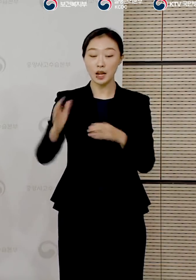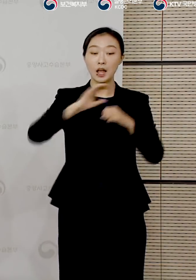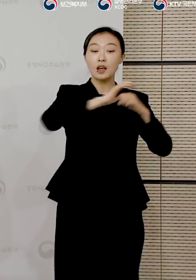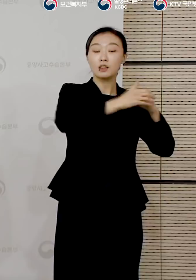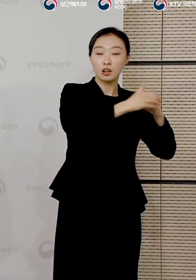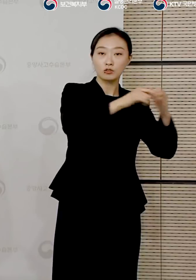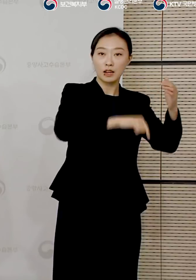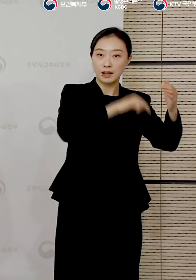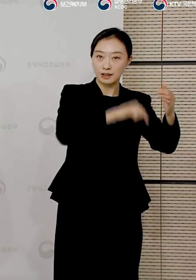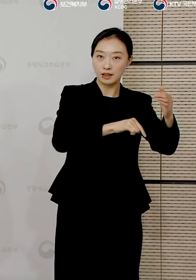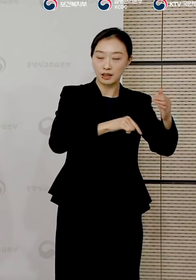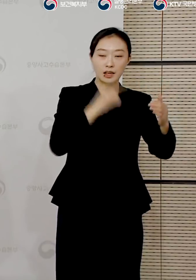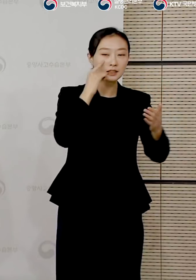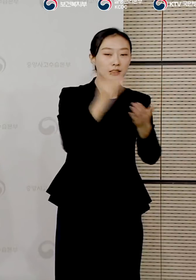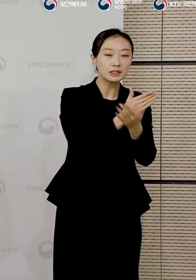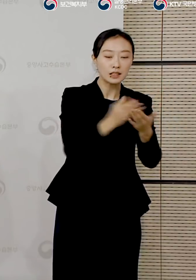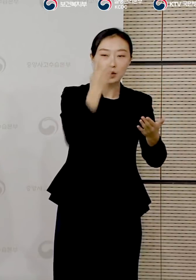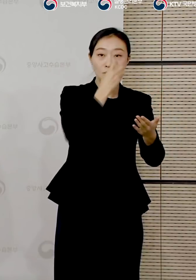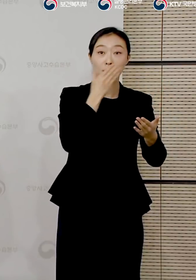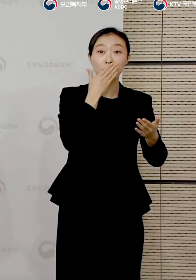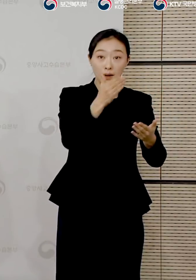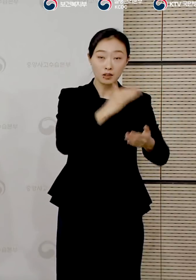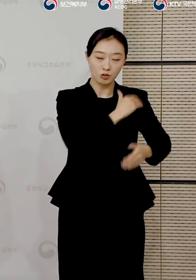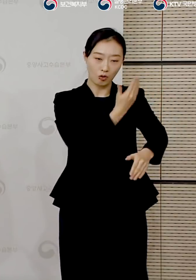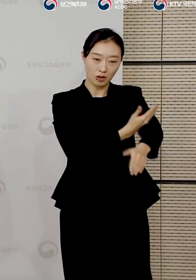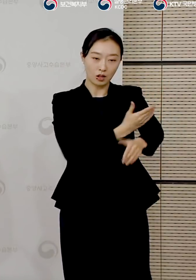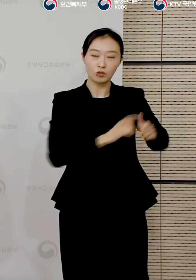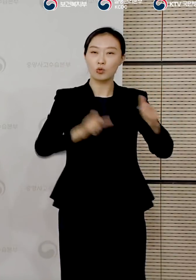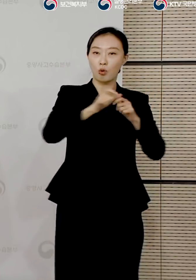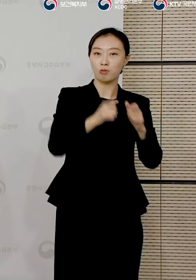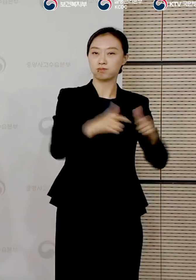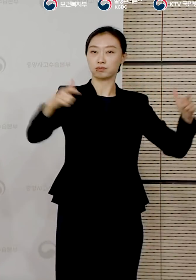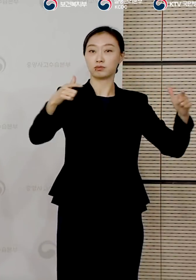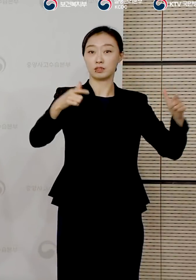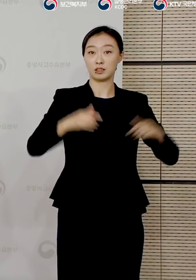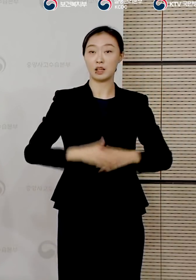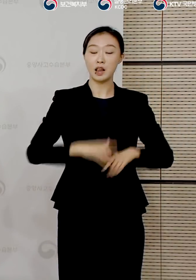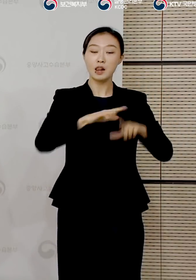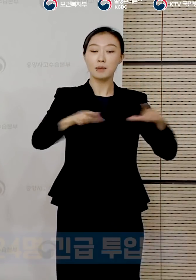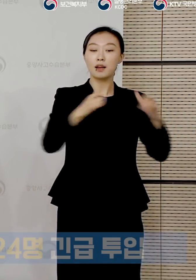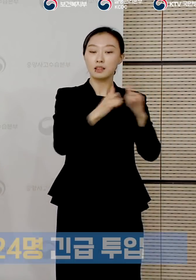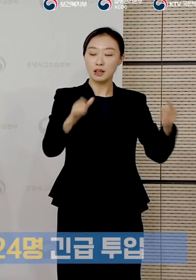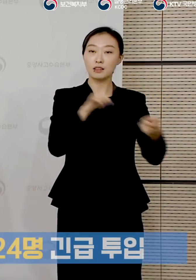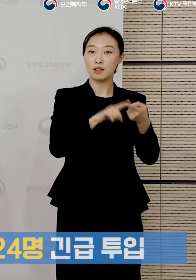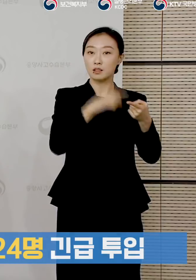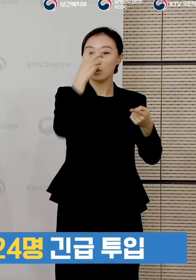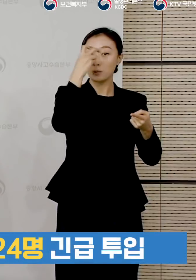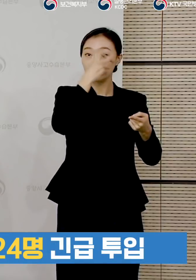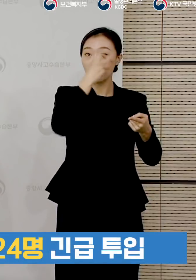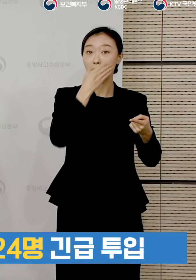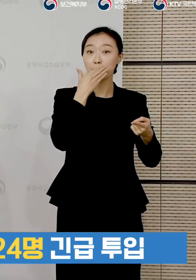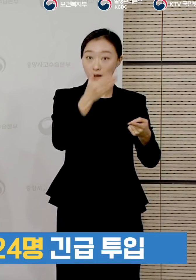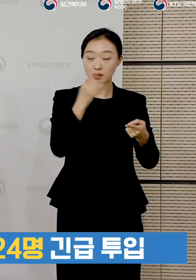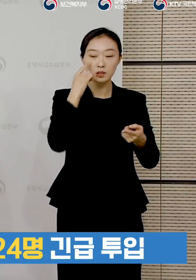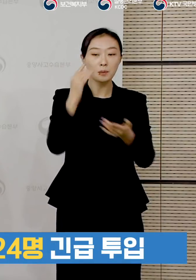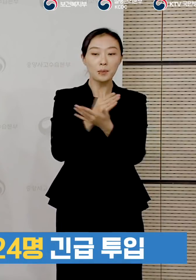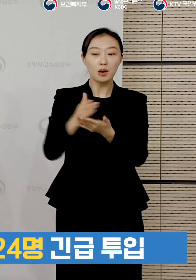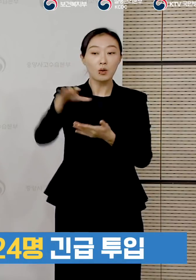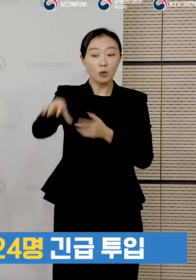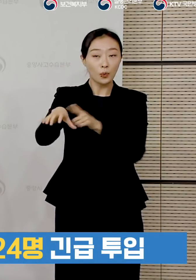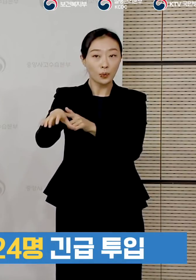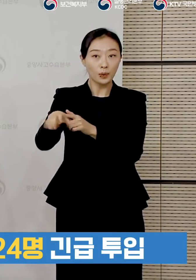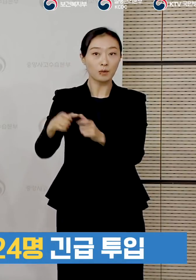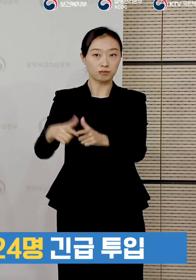가능 역량도 대폭 확충하고 있습니다. 일반인에 대한 검사가 가능한 선별진료소를 확대하고